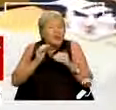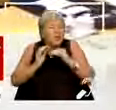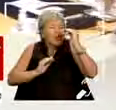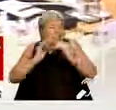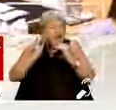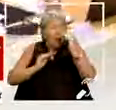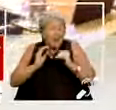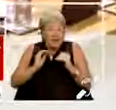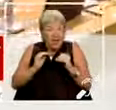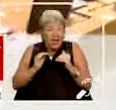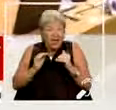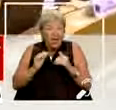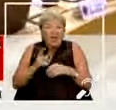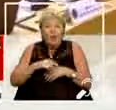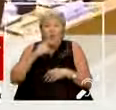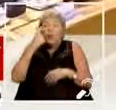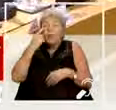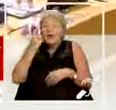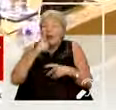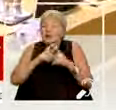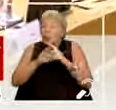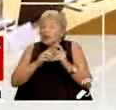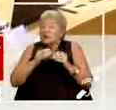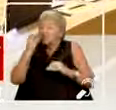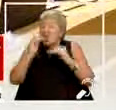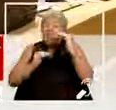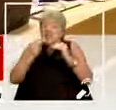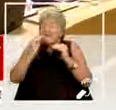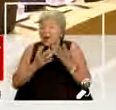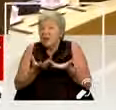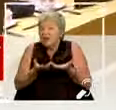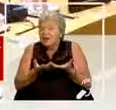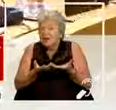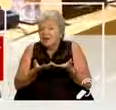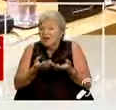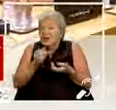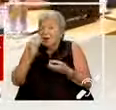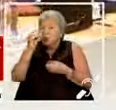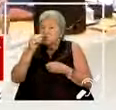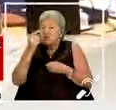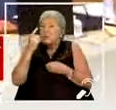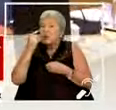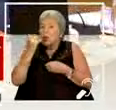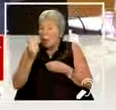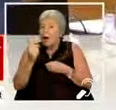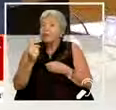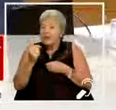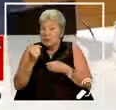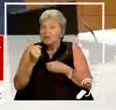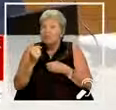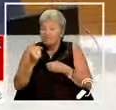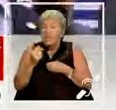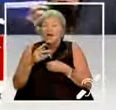cu opinii politice foarte diferite, deci e foarte puțin probabil că în afară de o